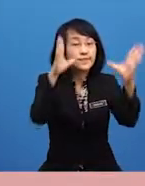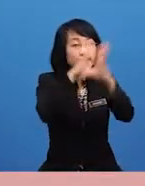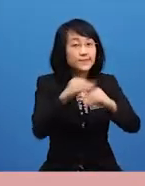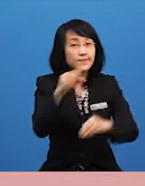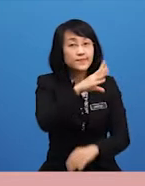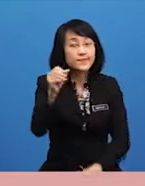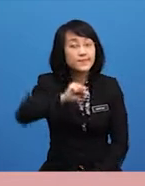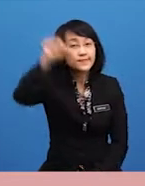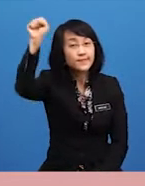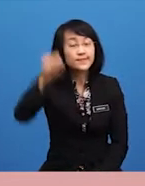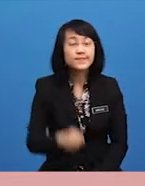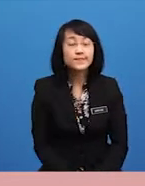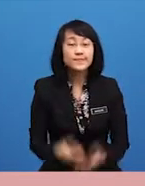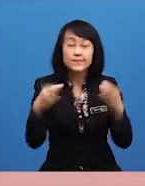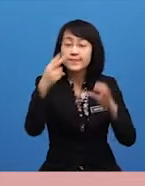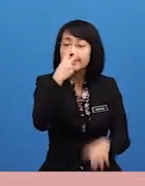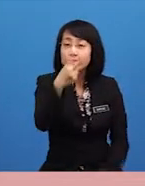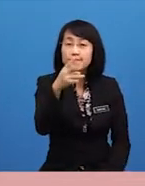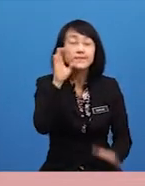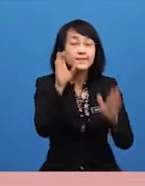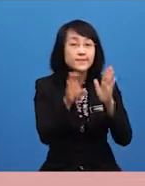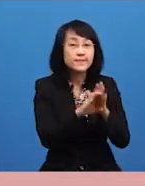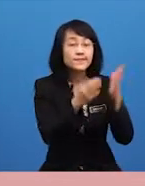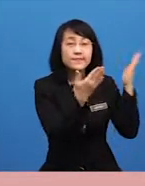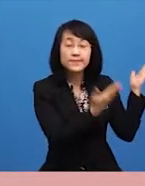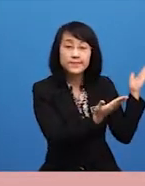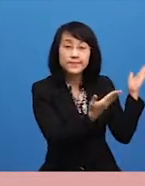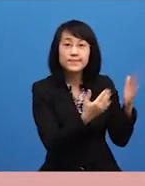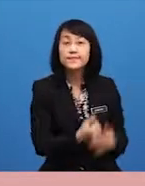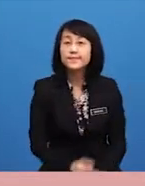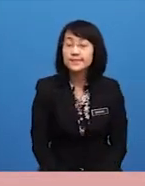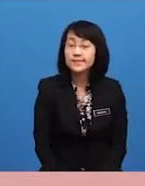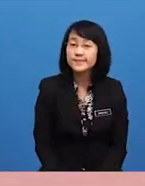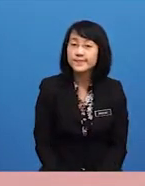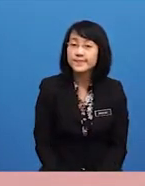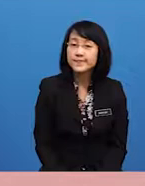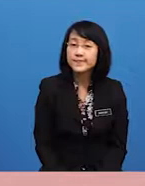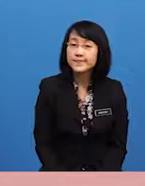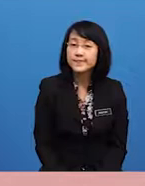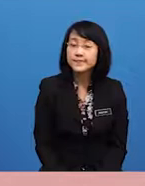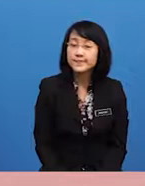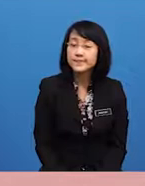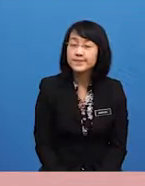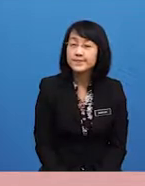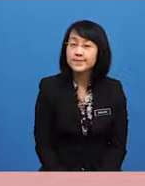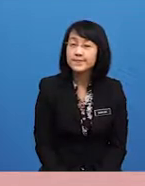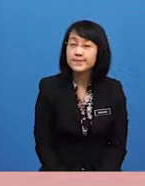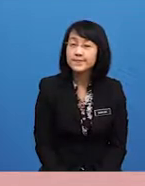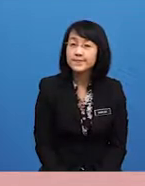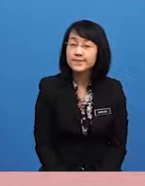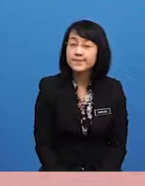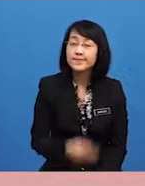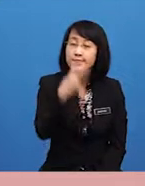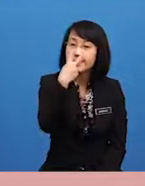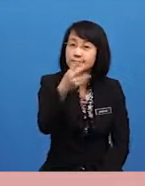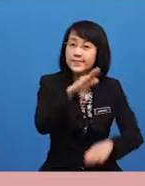dan Sabah. Cuba lihat paparan peta tanah tinggi di Sarawak dan Sabah.